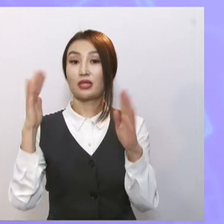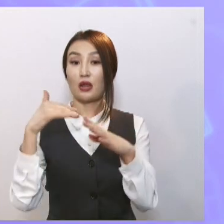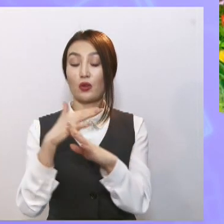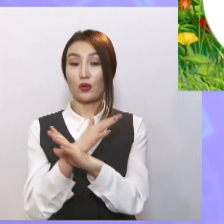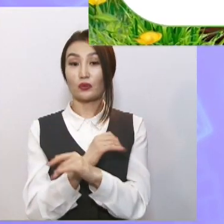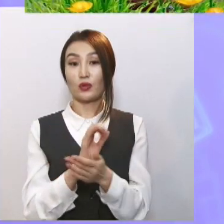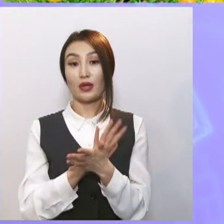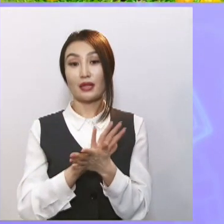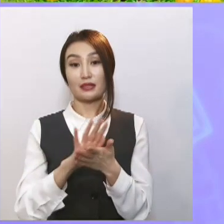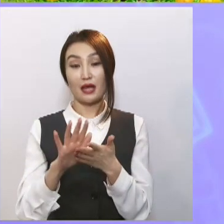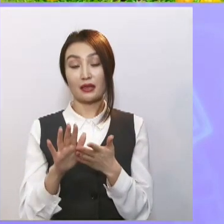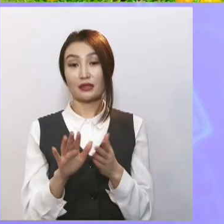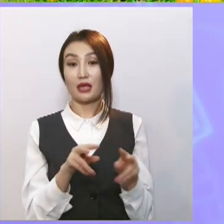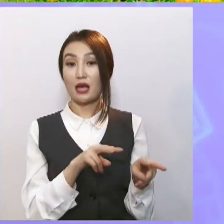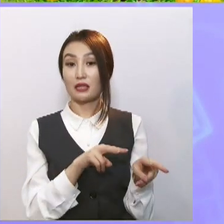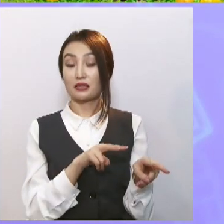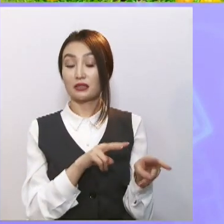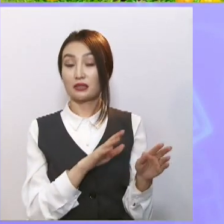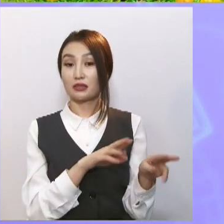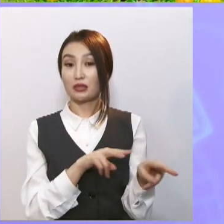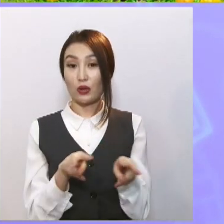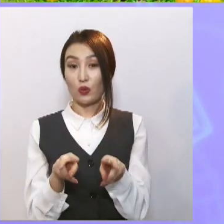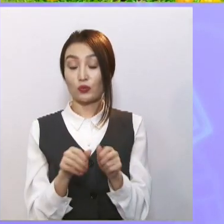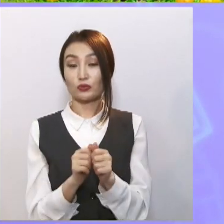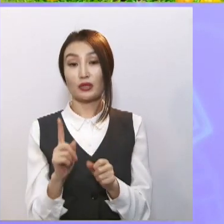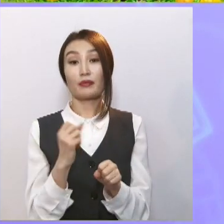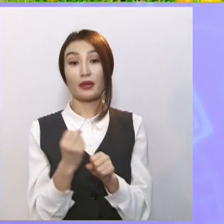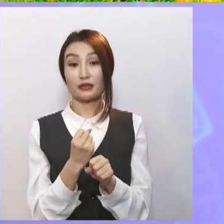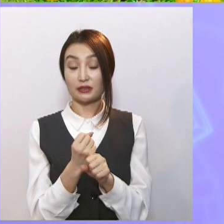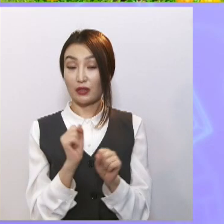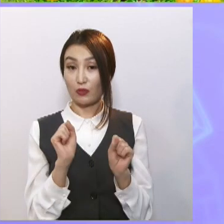Жайлоолордогу тазалыкты сактоо үчүн эмне кылсак болот?